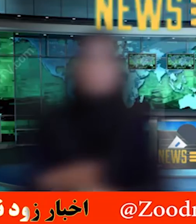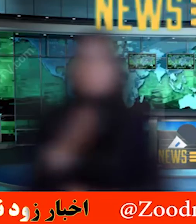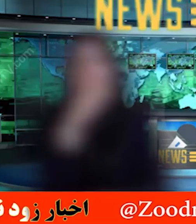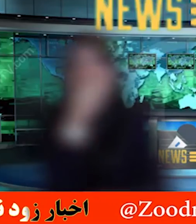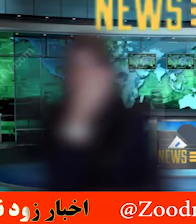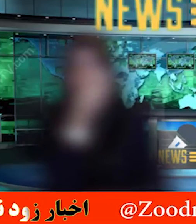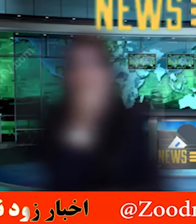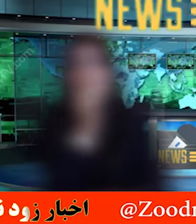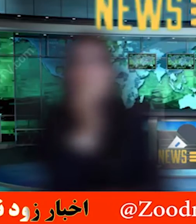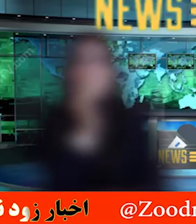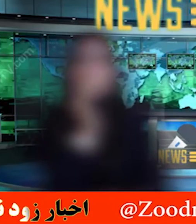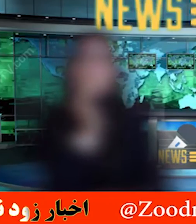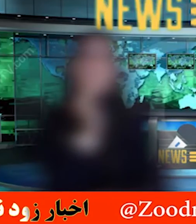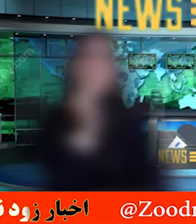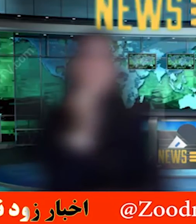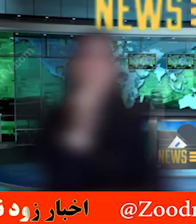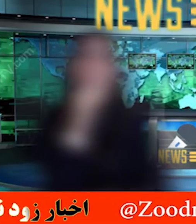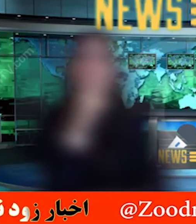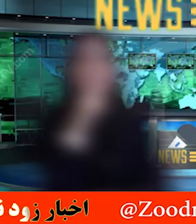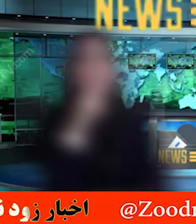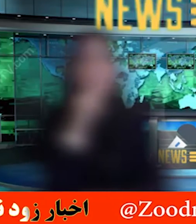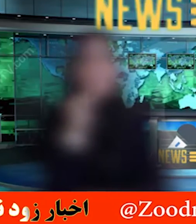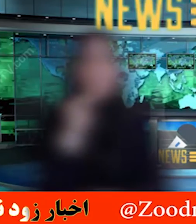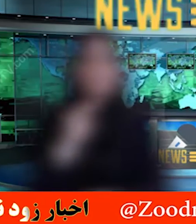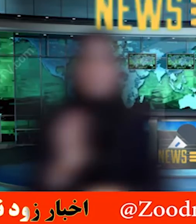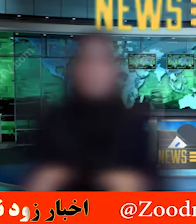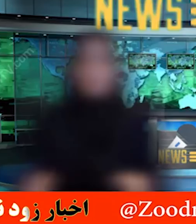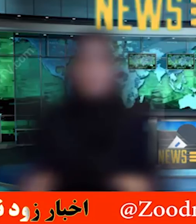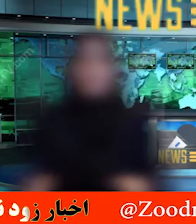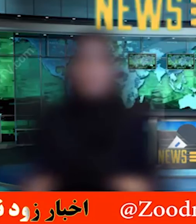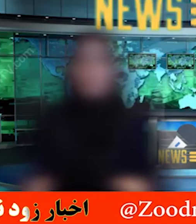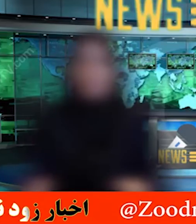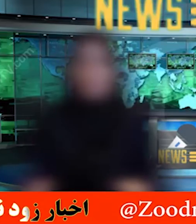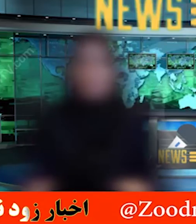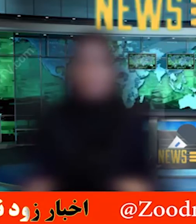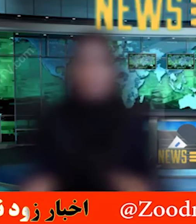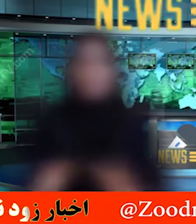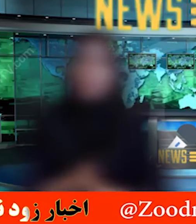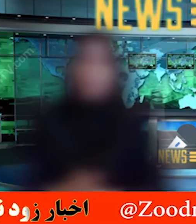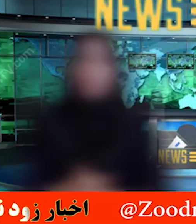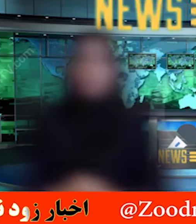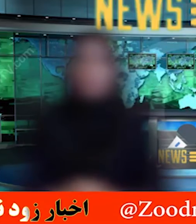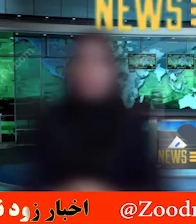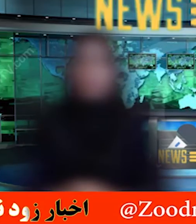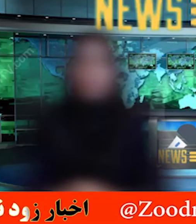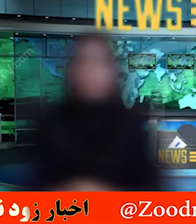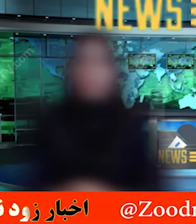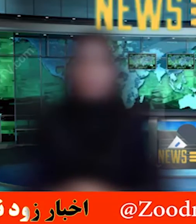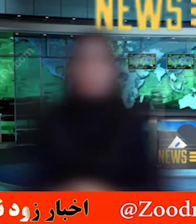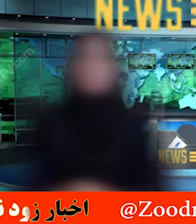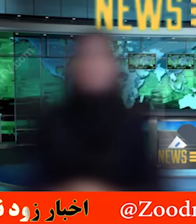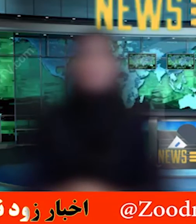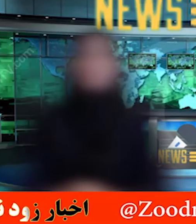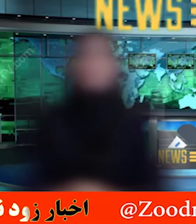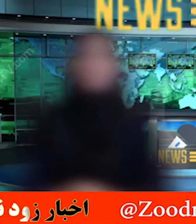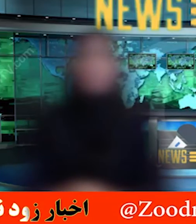اسمی بیستون با پستون برای جلوگیری از تحریک بازدید کنندگان